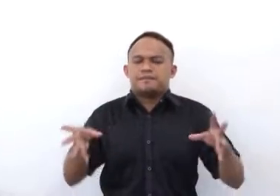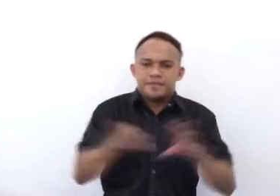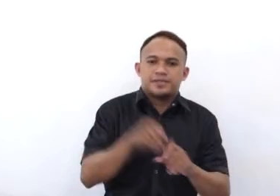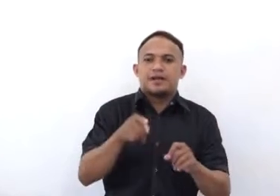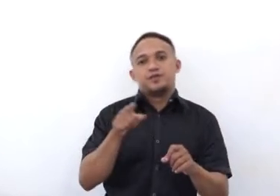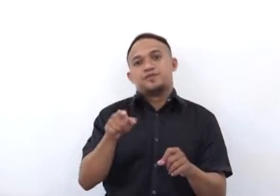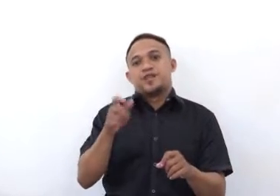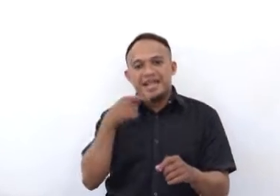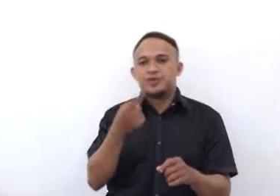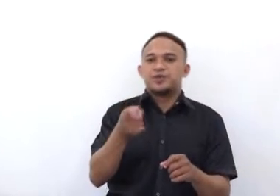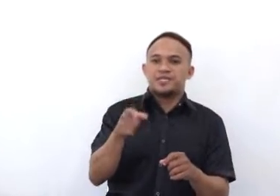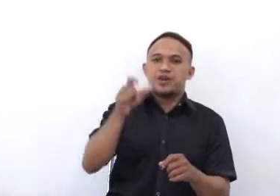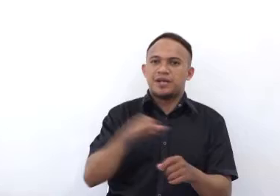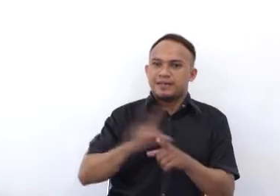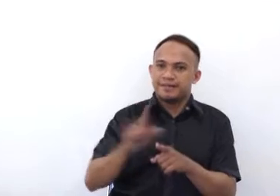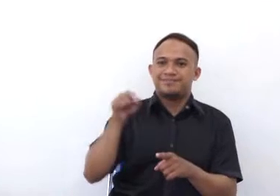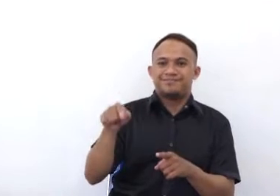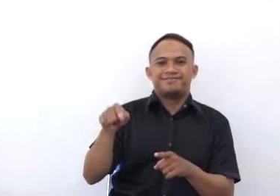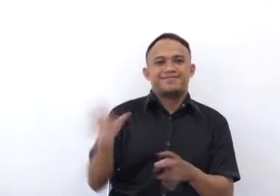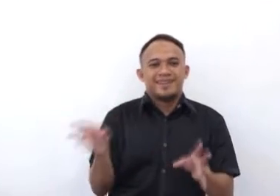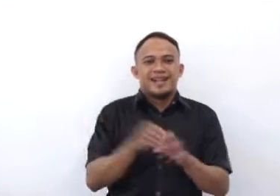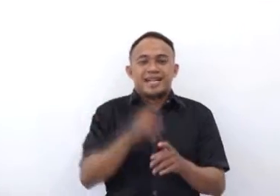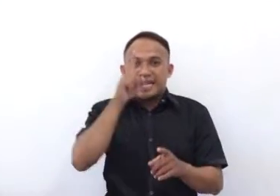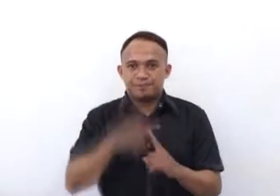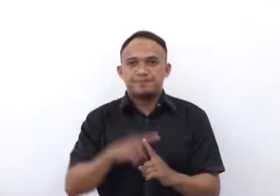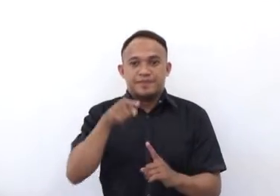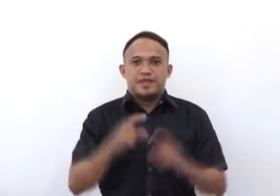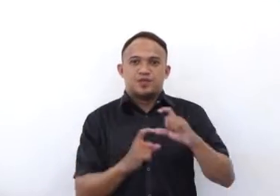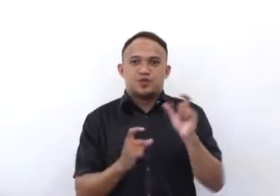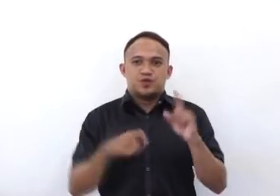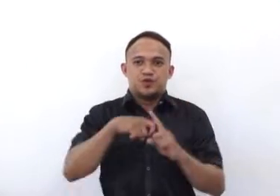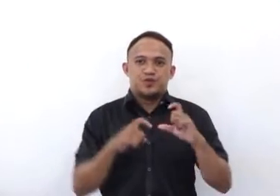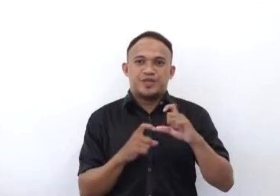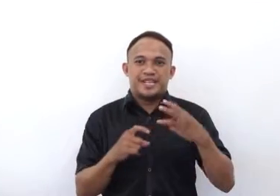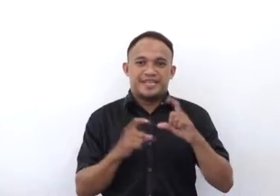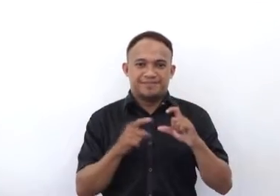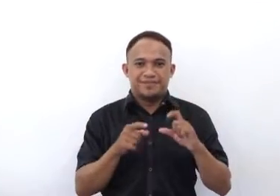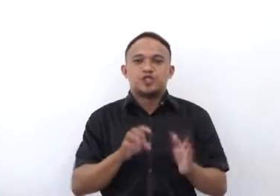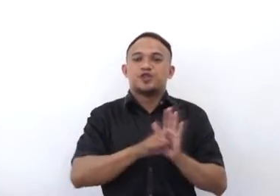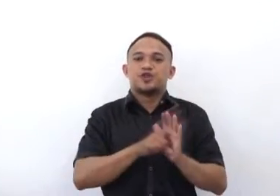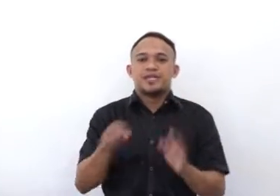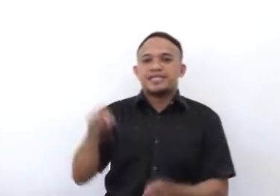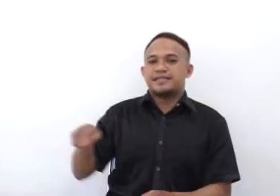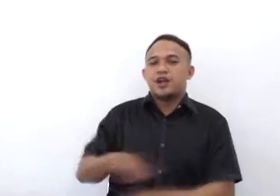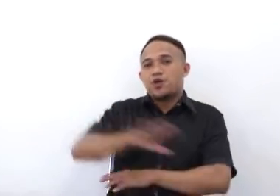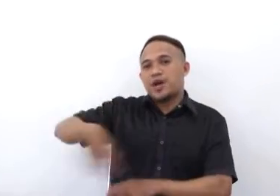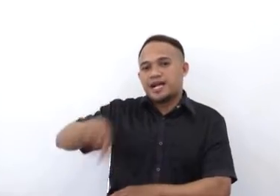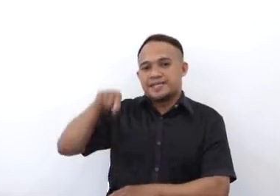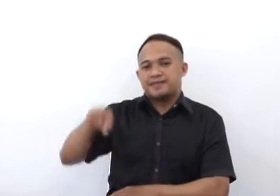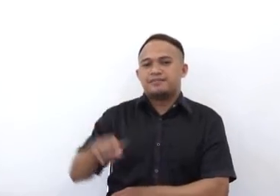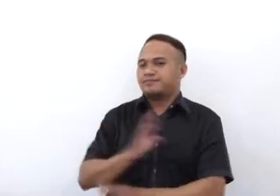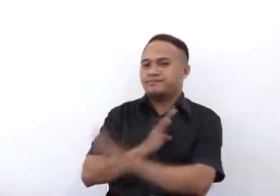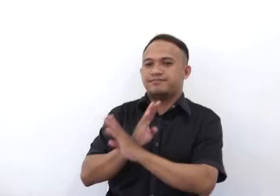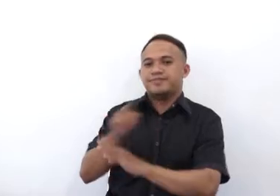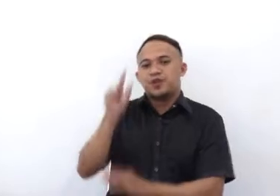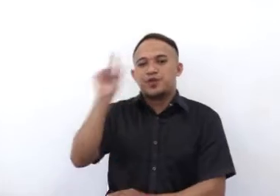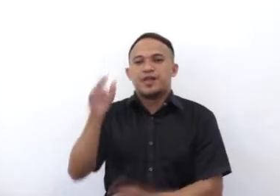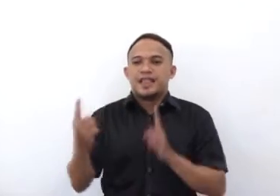Para atlet harus menaati seluruh tata tertib yang sudah disepakati, begitupun dengan pelatih dan tim sukses.